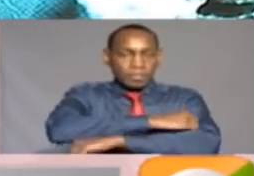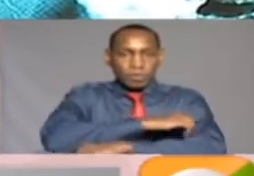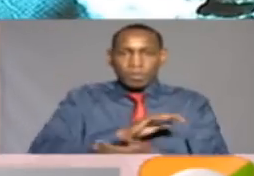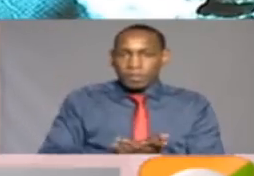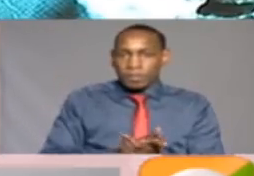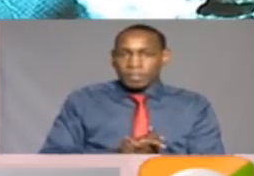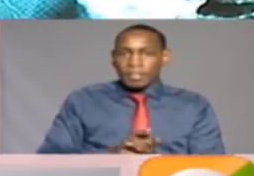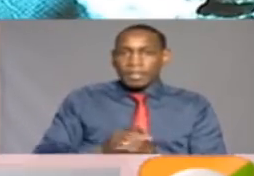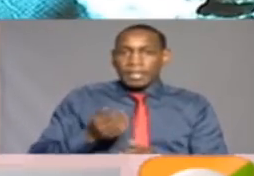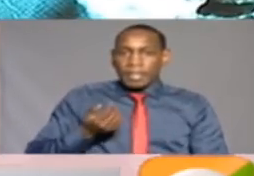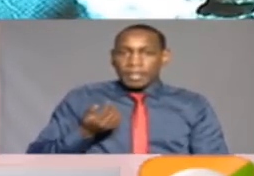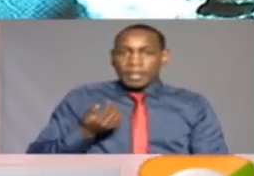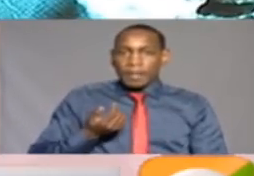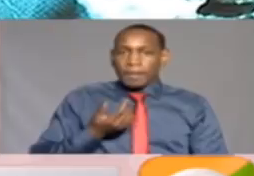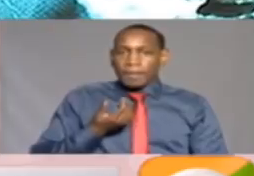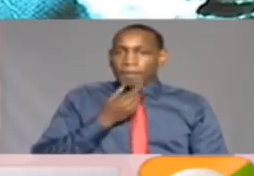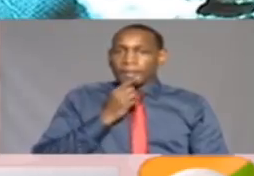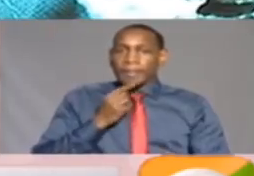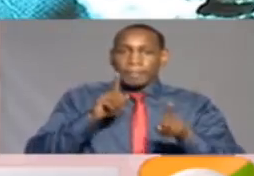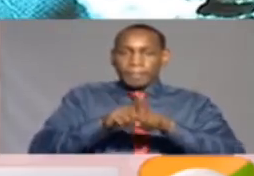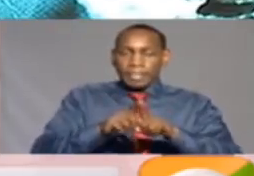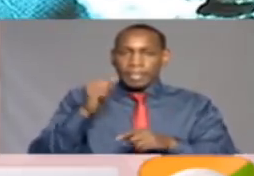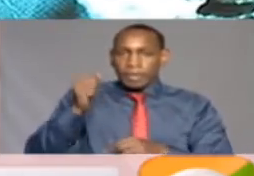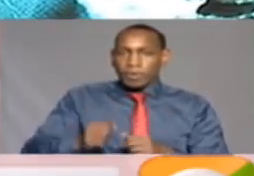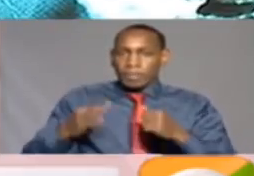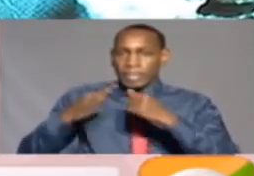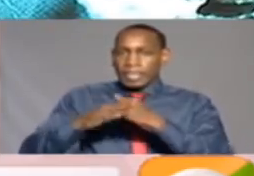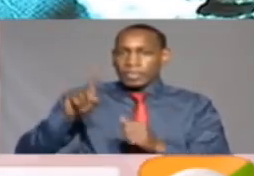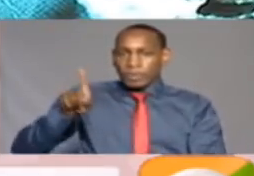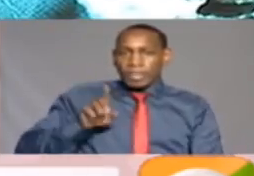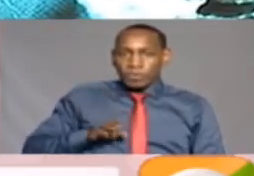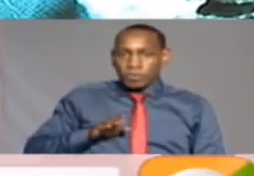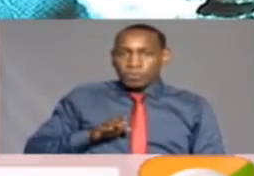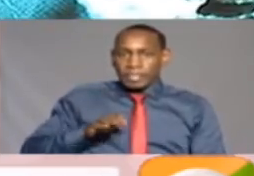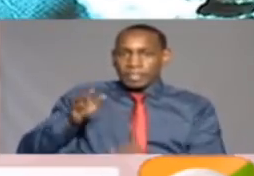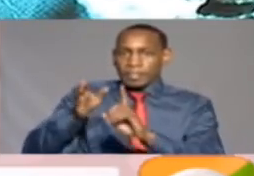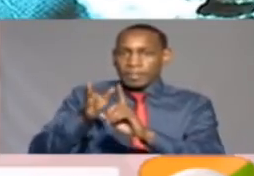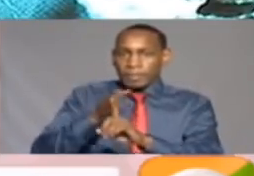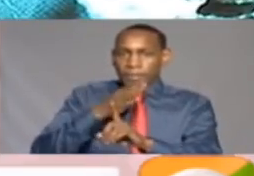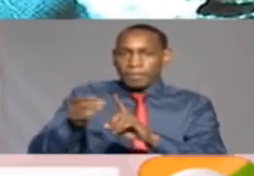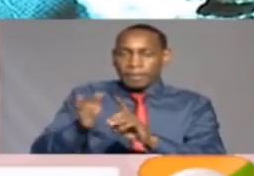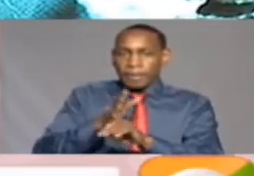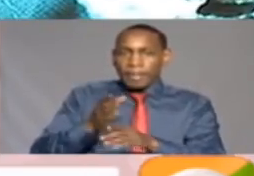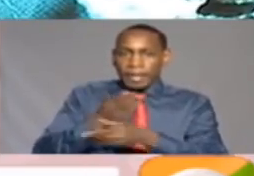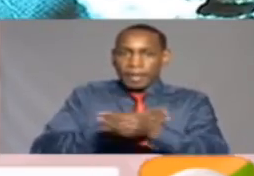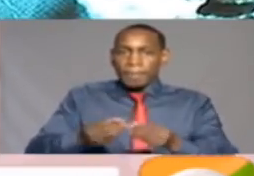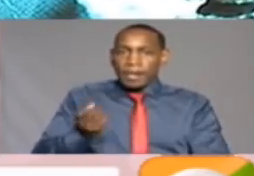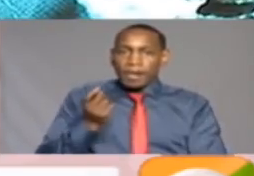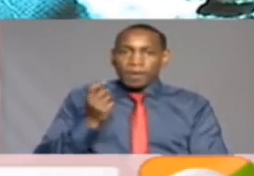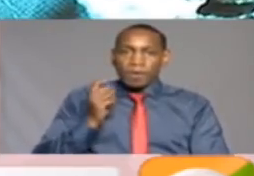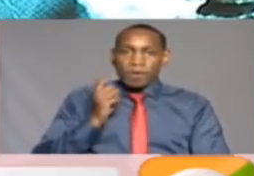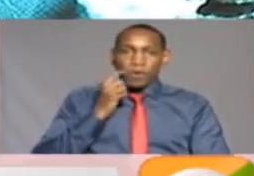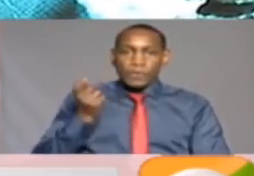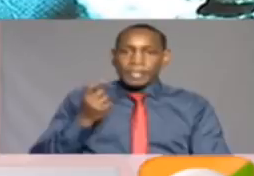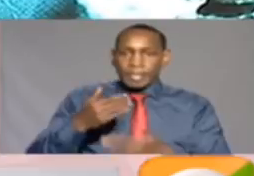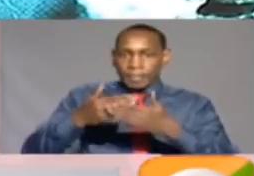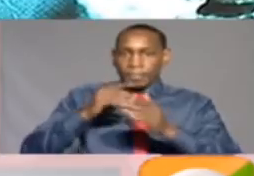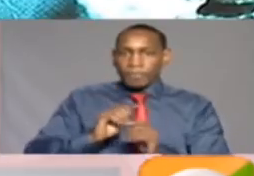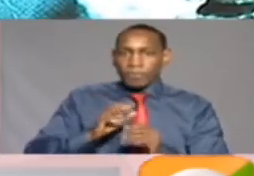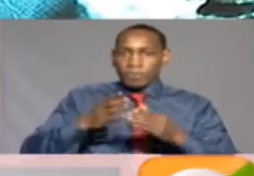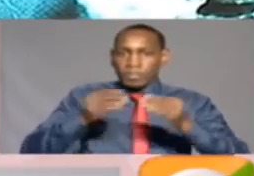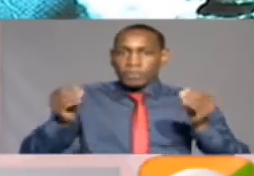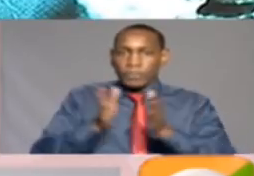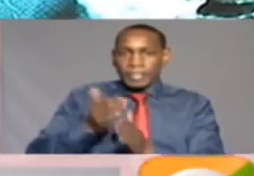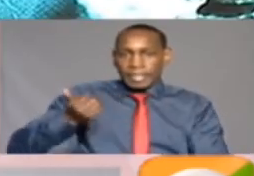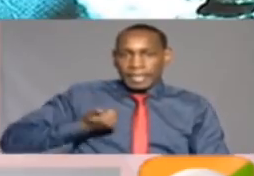Kulingana na nduguye mwenye umri wa miaka minane, mwanamke mmoja aliwahadaa kuwa atawanunulia vitafunio kabla kutoweka na msichana huyo katika eneo la